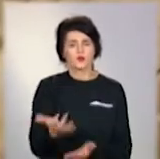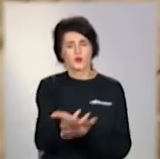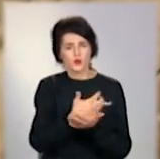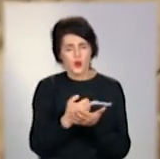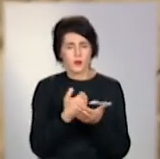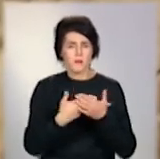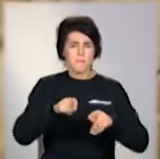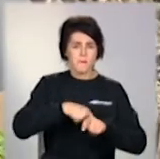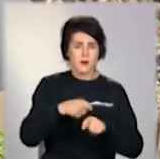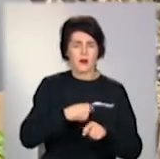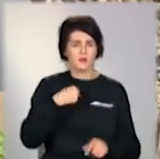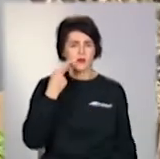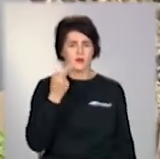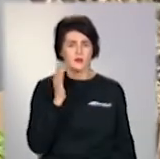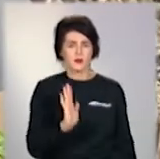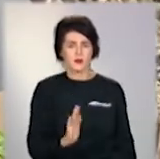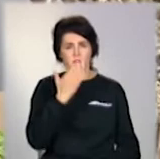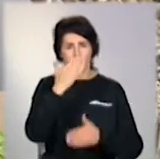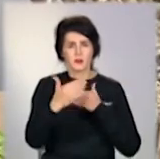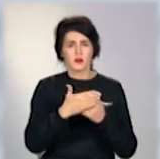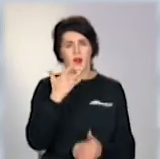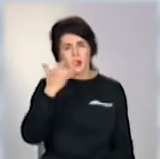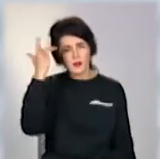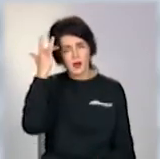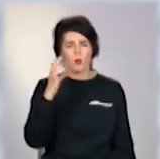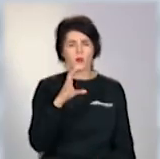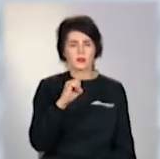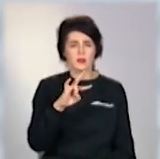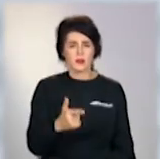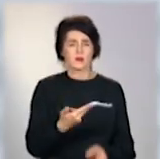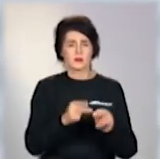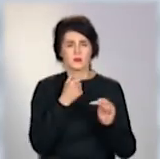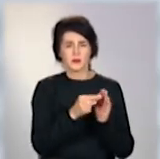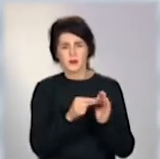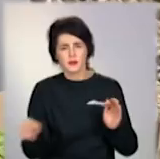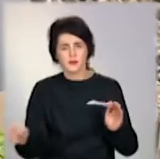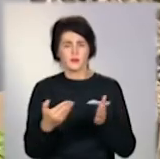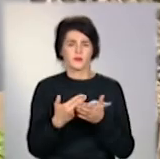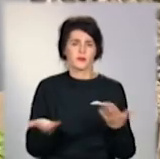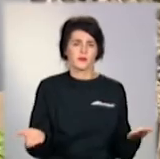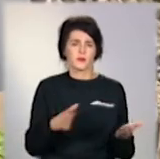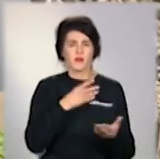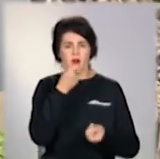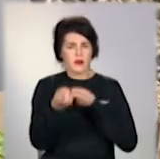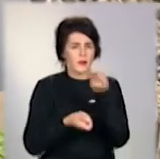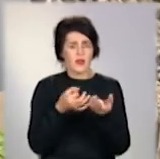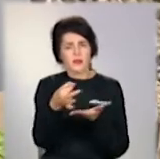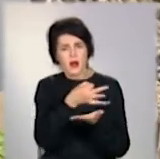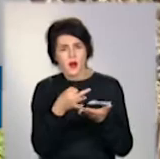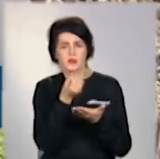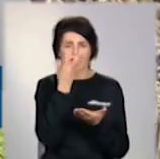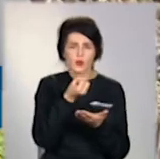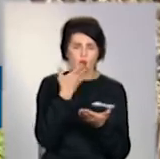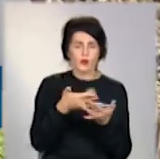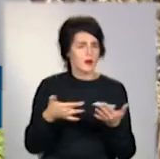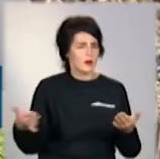зборку матеріалу, це у нас йде літо, осінь, цей період, щось спіє, там ягодки, якісь цвіточки,